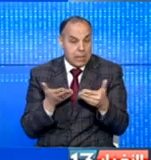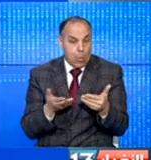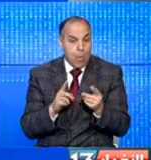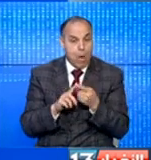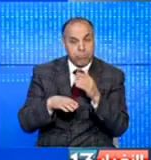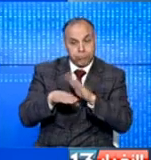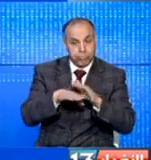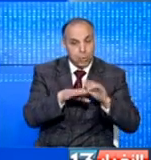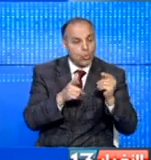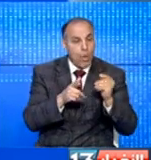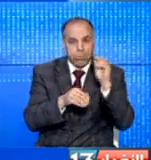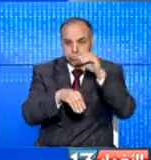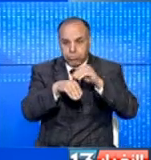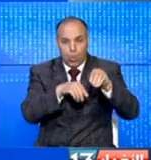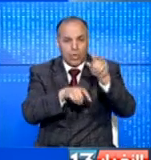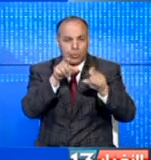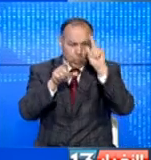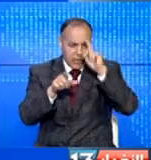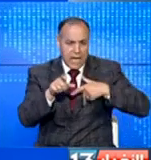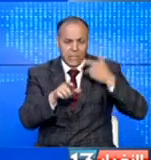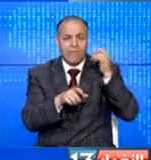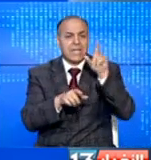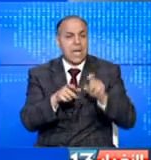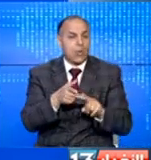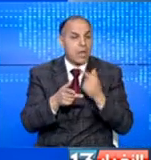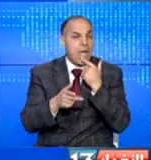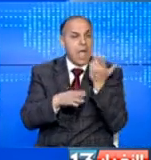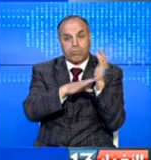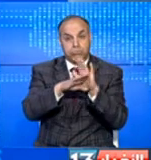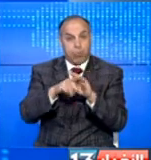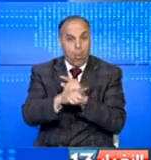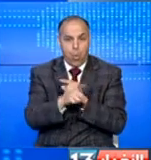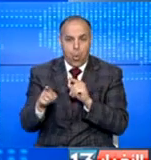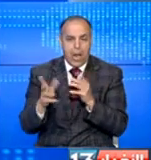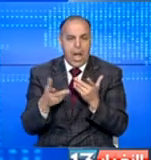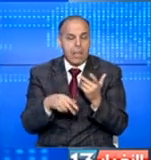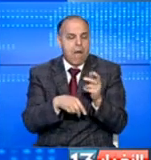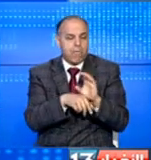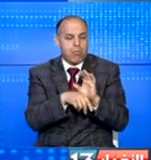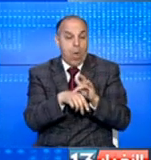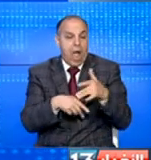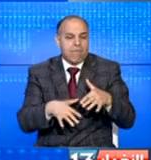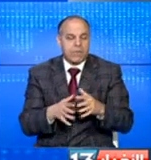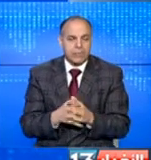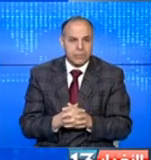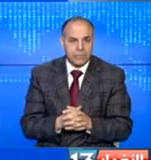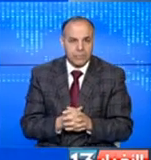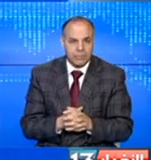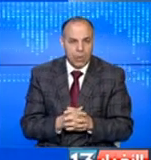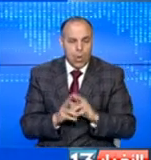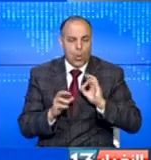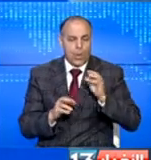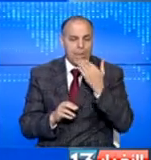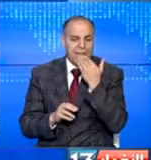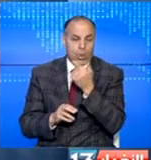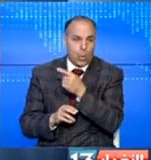أهم التوصيات التي وجهتموها إلى جاليتنا بإيطاليا قصد حمايتهم من هذا التهديد. نعم، شكرا